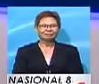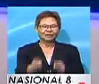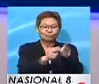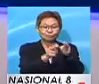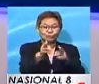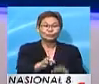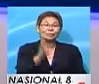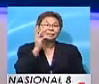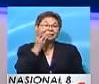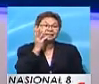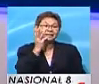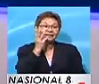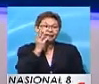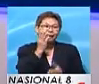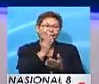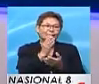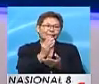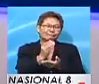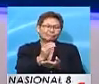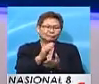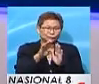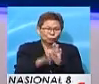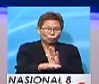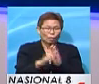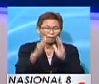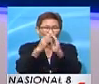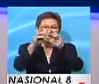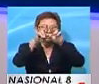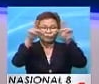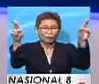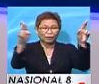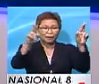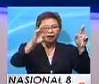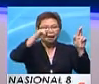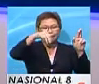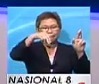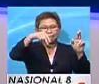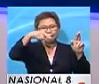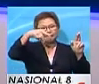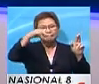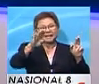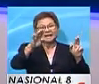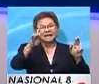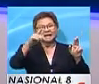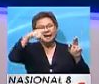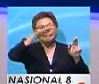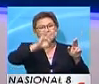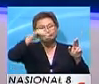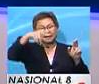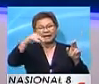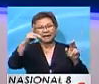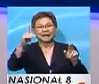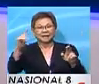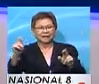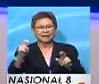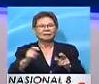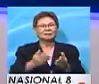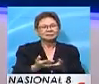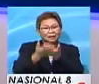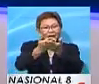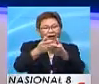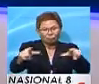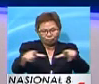pengusaha nasi bajet dalam kawasan Majlis bandaya Kuala Terengganu mbkt disaran untuk mendaftar lesen perniagaan mereka